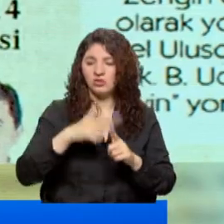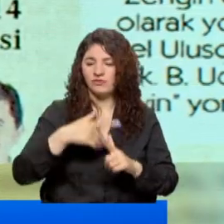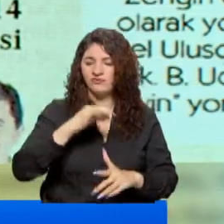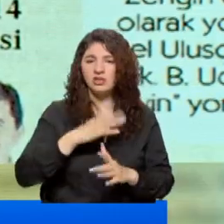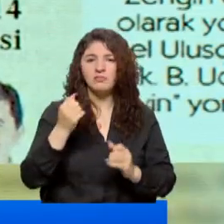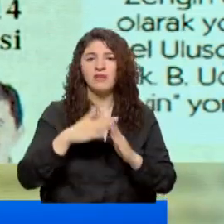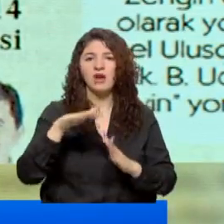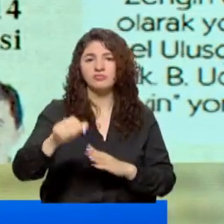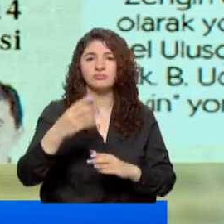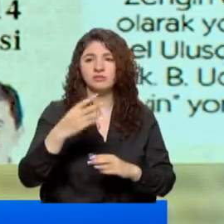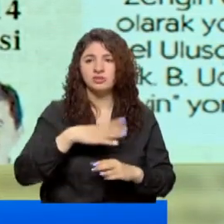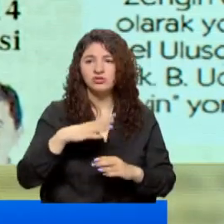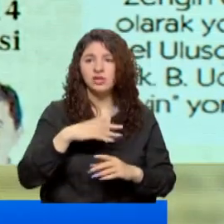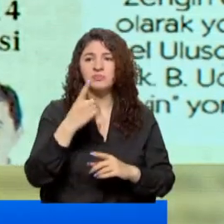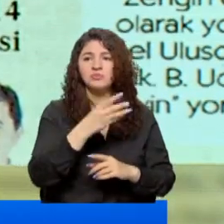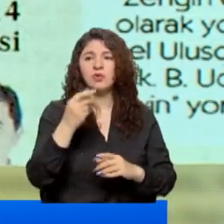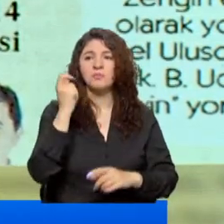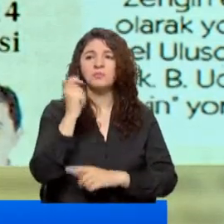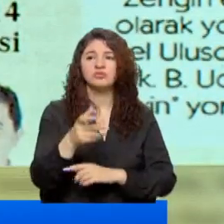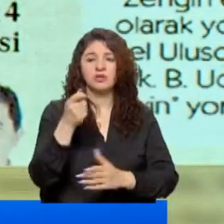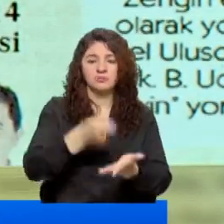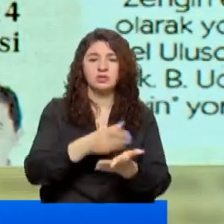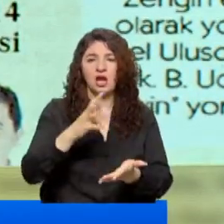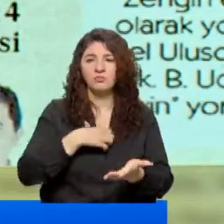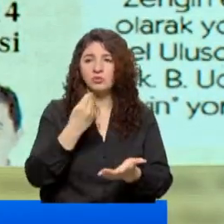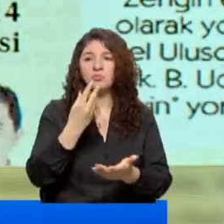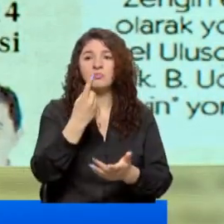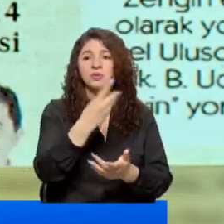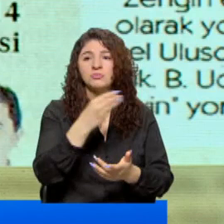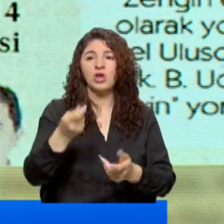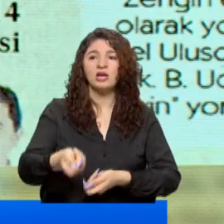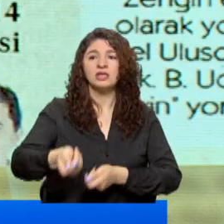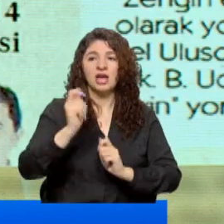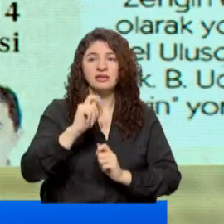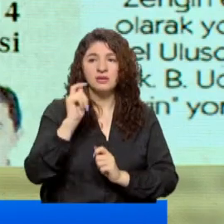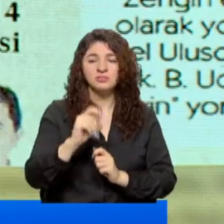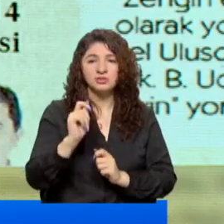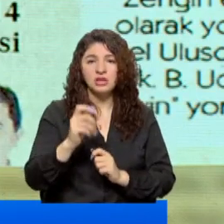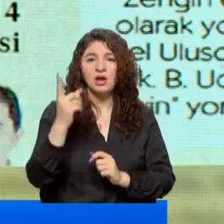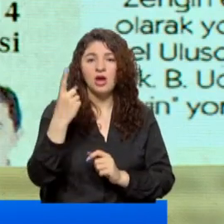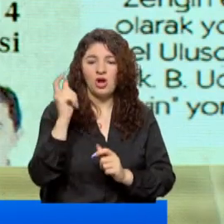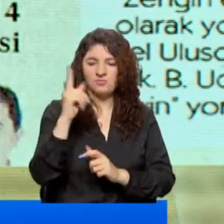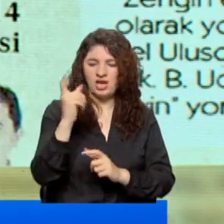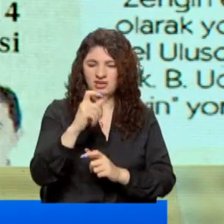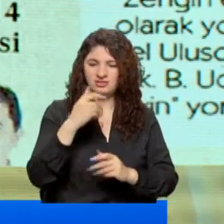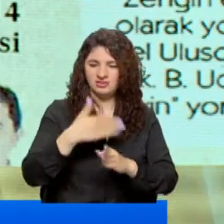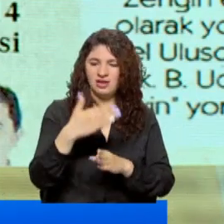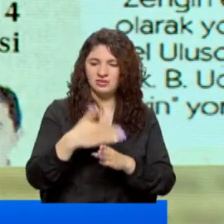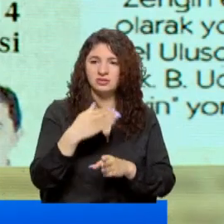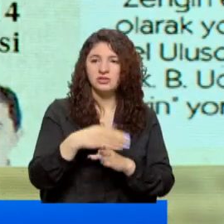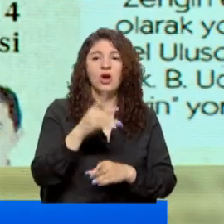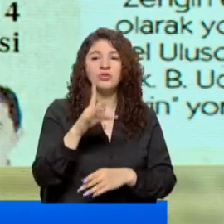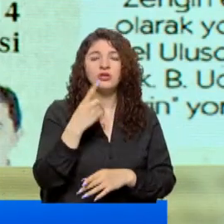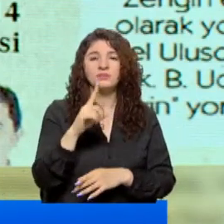yararlanıp ev almak için 1 milyon lira peşinatla sahip olup 1 milyon da Kredi çekilse ödenecek aylık taksit